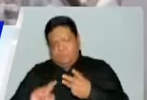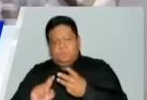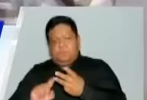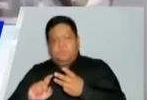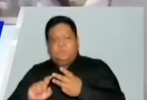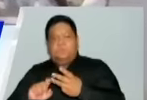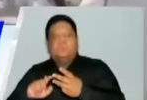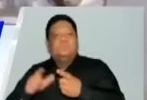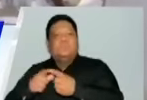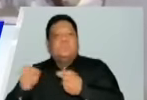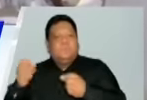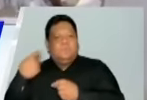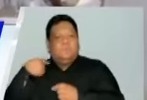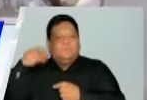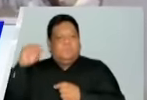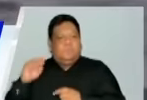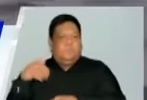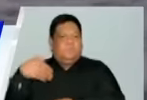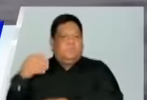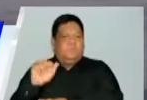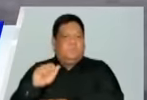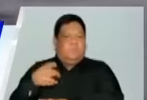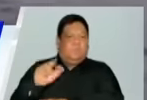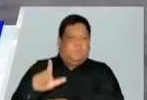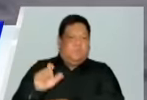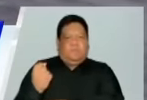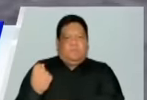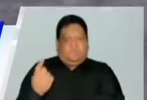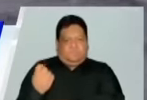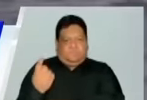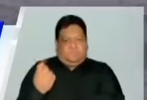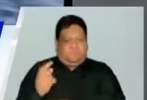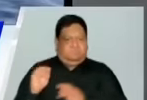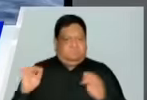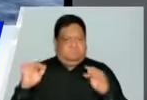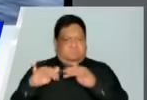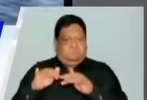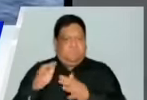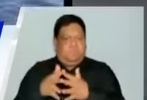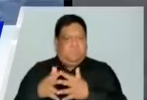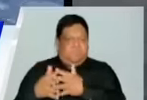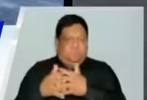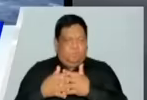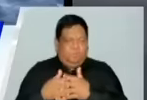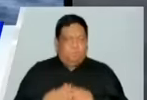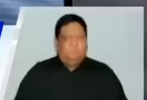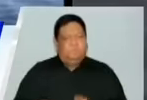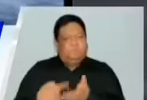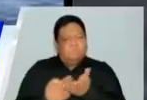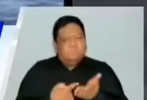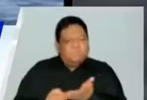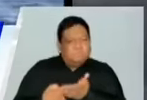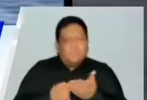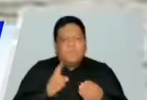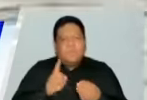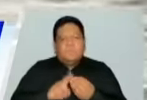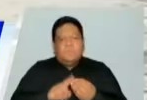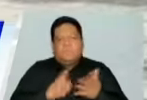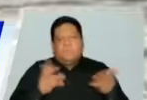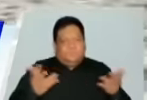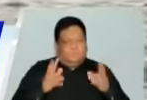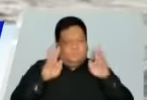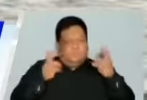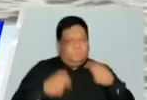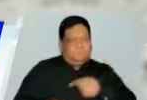April 11. Inaasahang magtatalakay rin ng tatlong bansa ang mga insidente ng pangaharas ng China sa Pilipinas sa